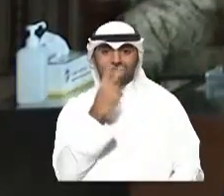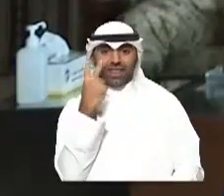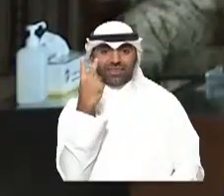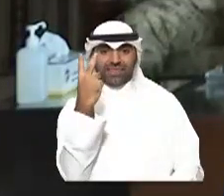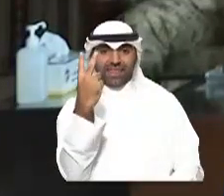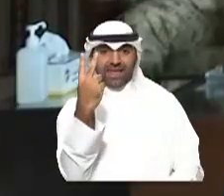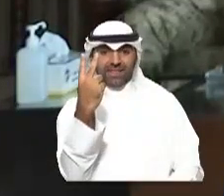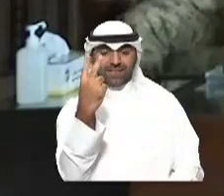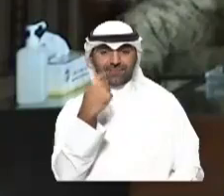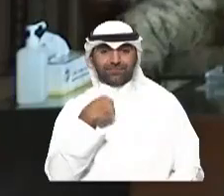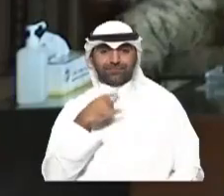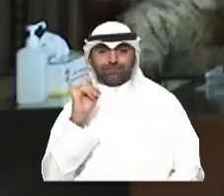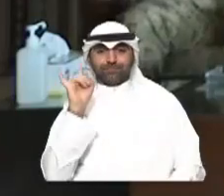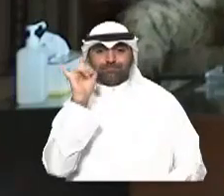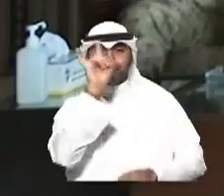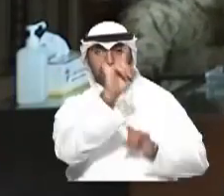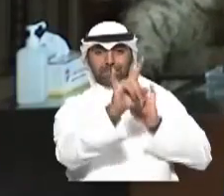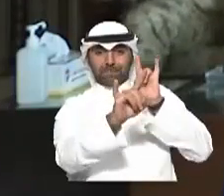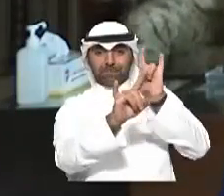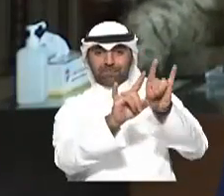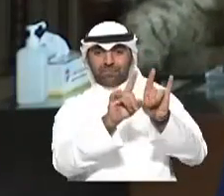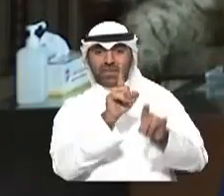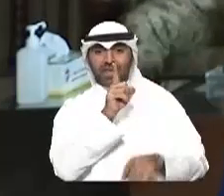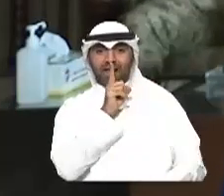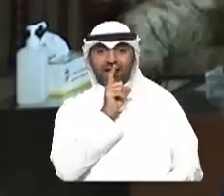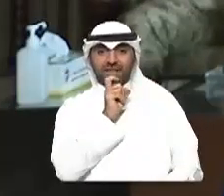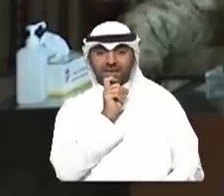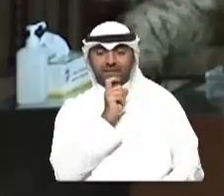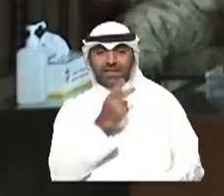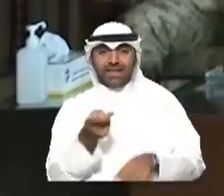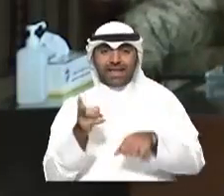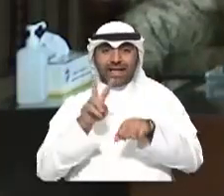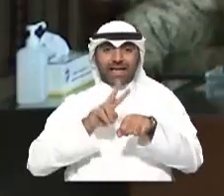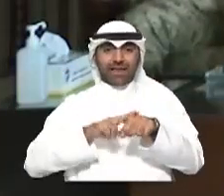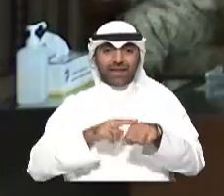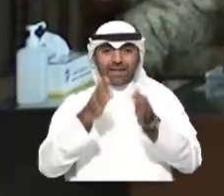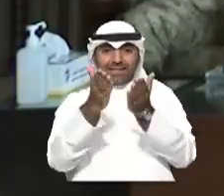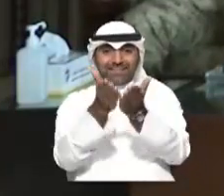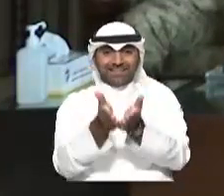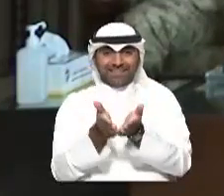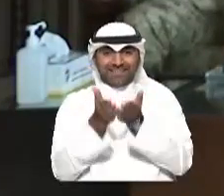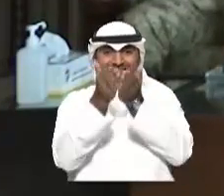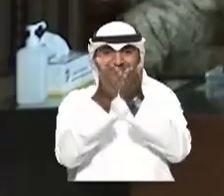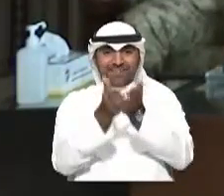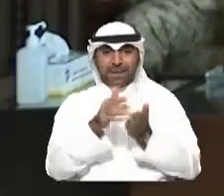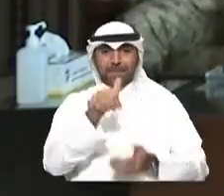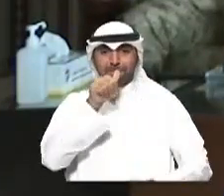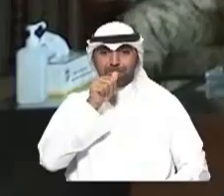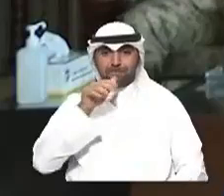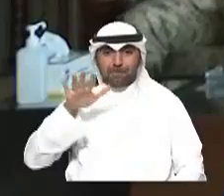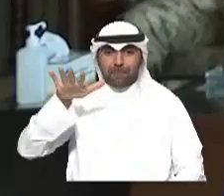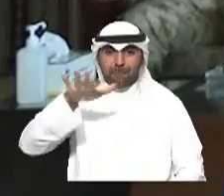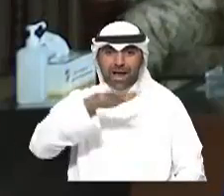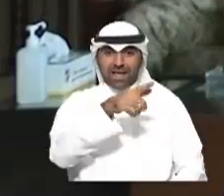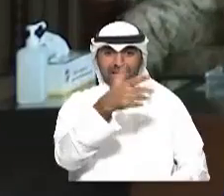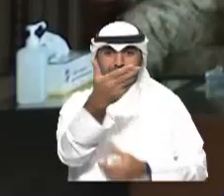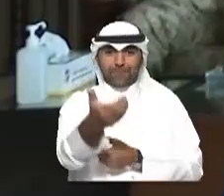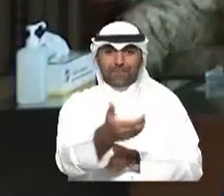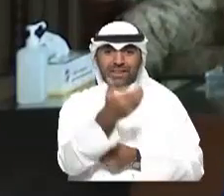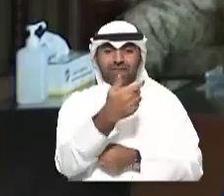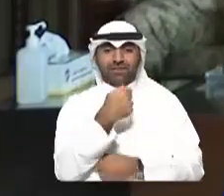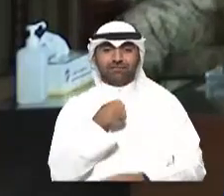بين دول مجلس التعاون، ويعكس كذلك كفاءة جهاز الإطفاء بدولة